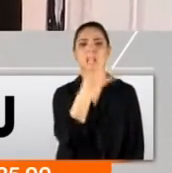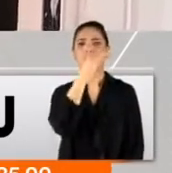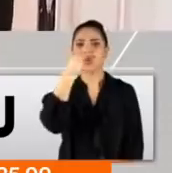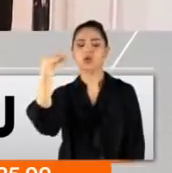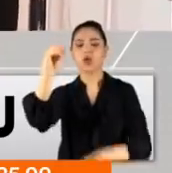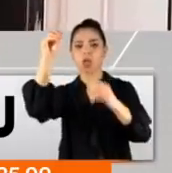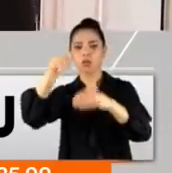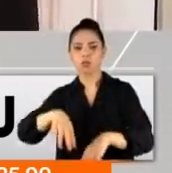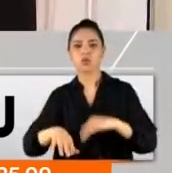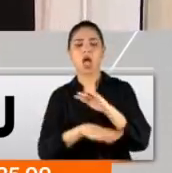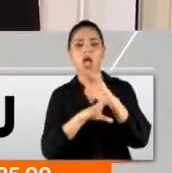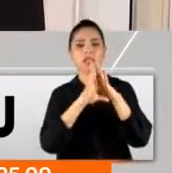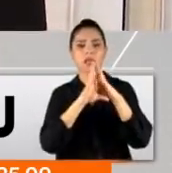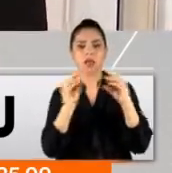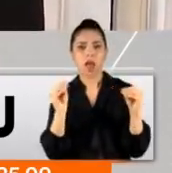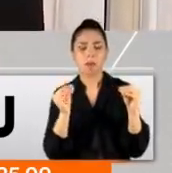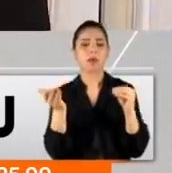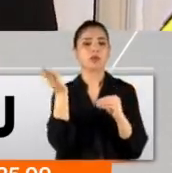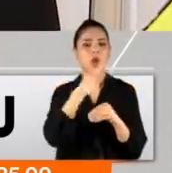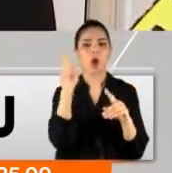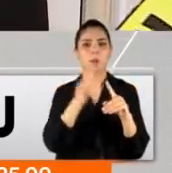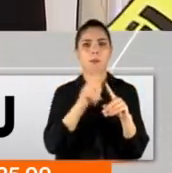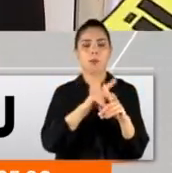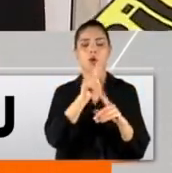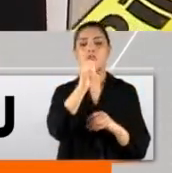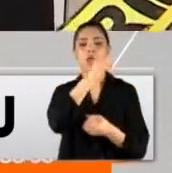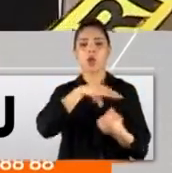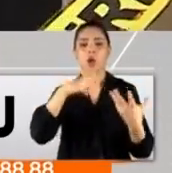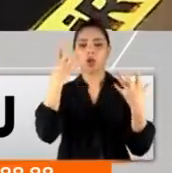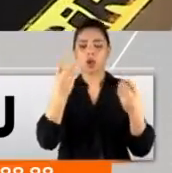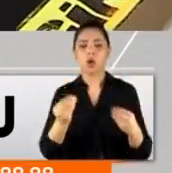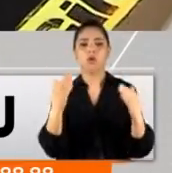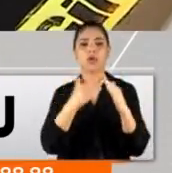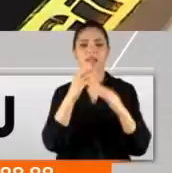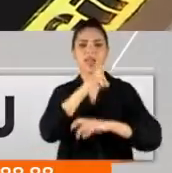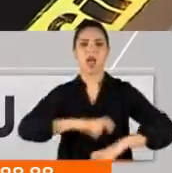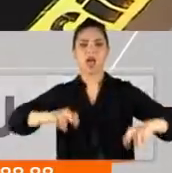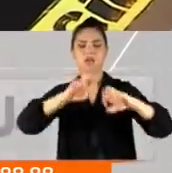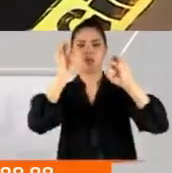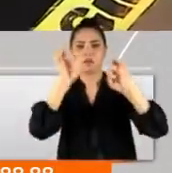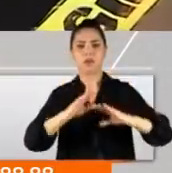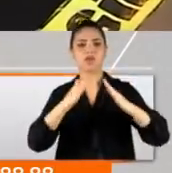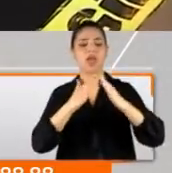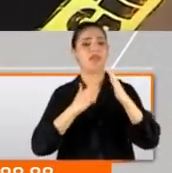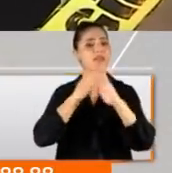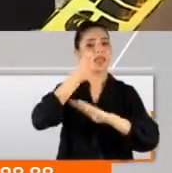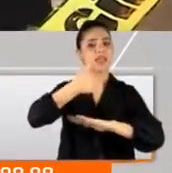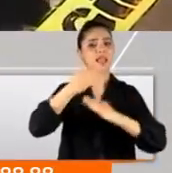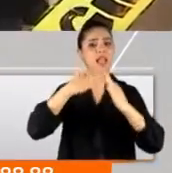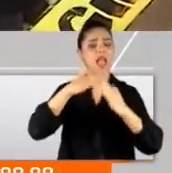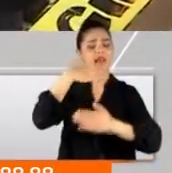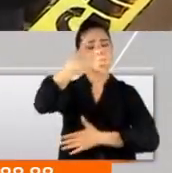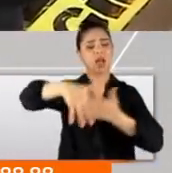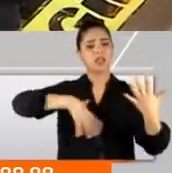kattan düşüp hayatını kaybetmesinin ardından polis olayın gerçekleştiği evde inceleme yaptı. Eve girdiğinde ev